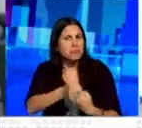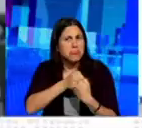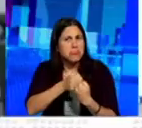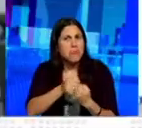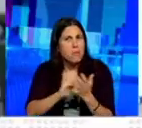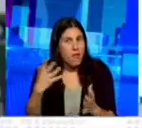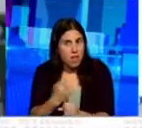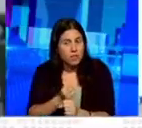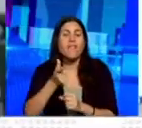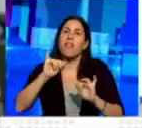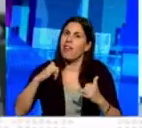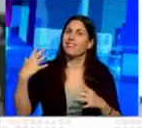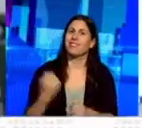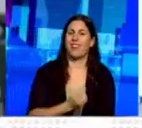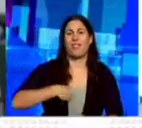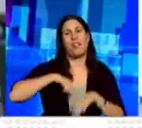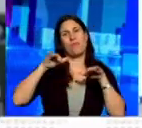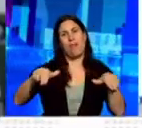זה הישג ואנחנו מברכים עליו.